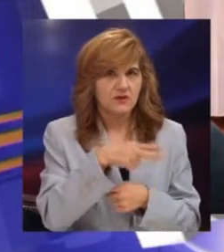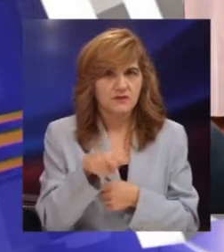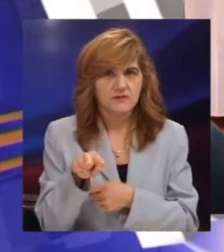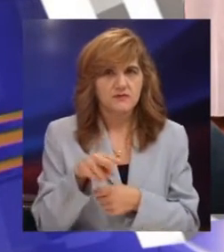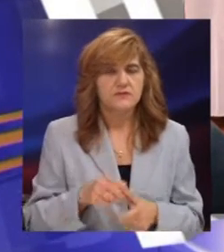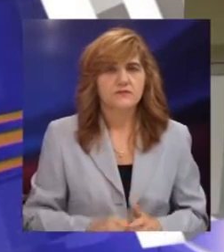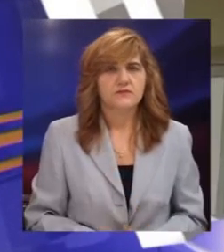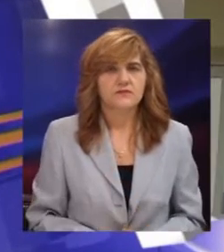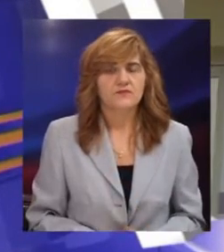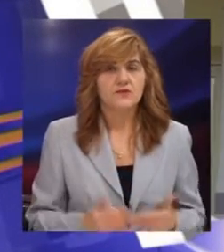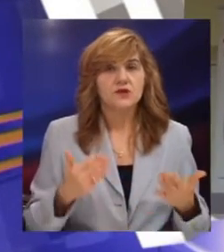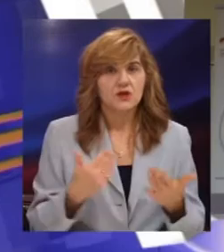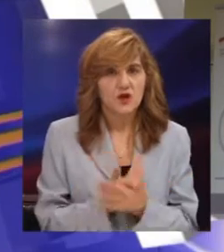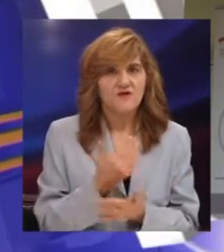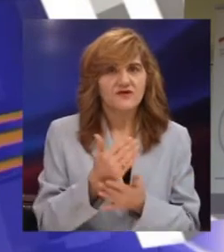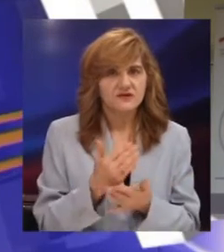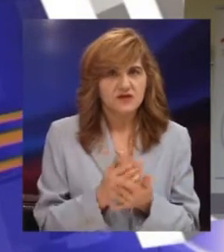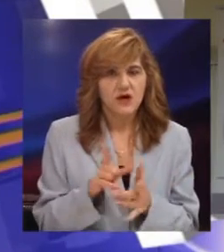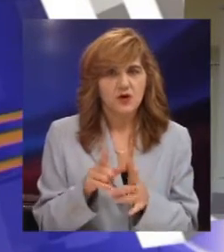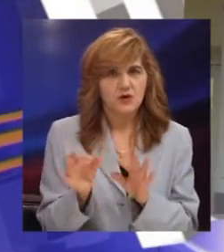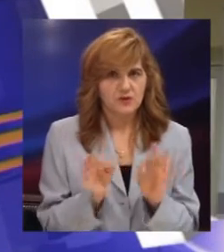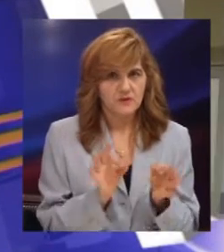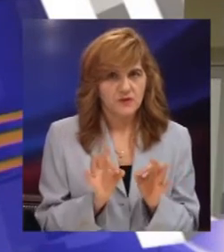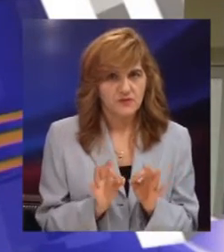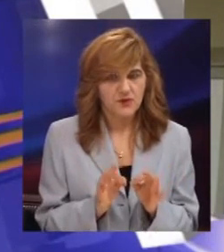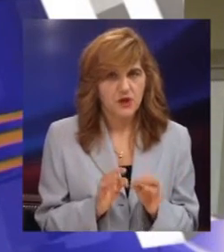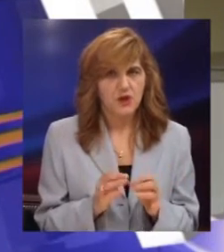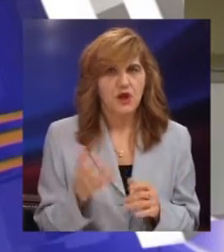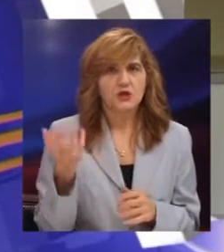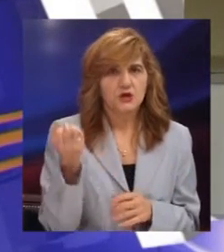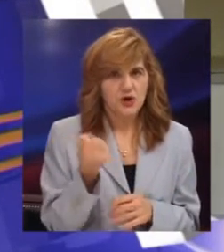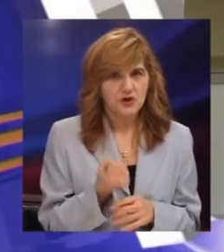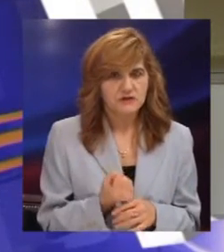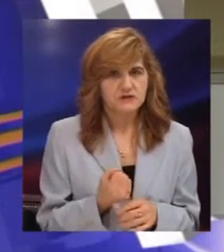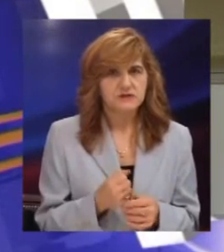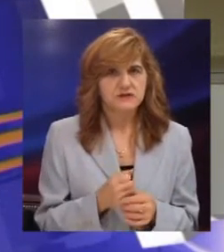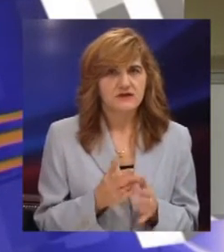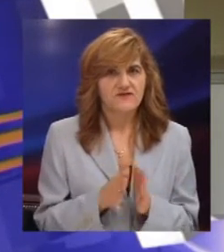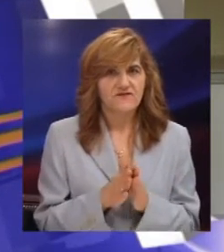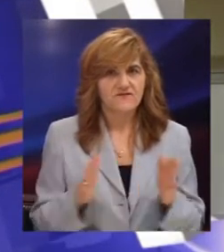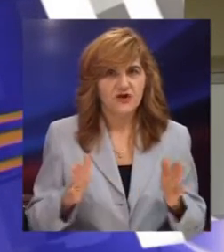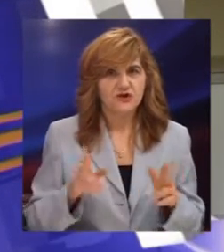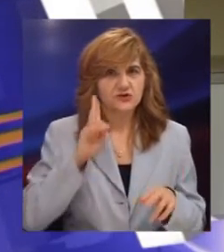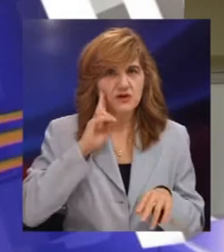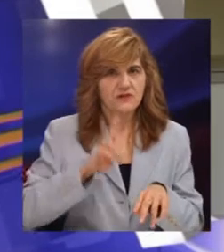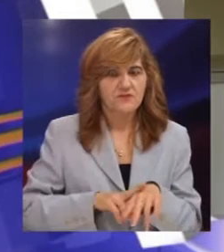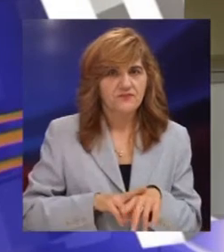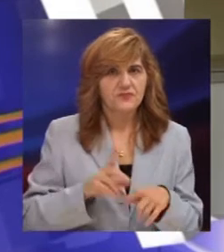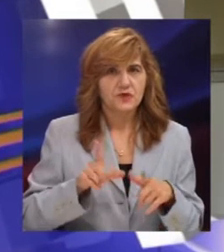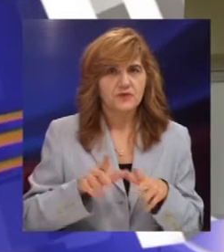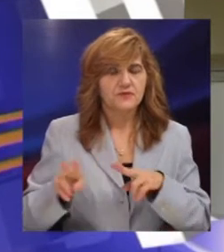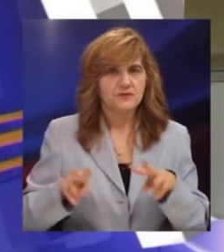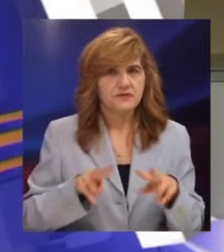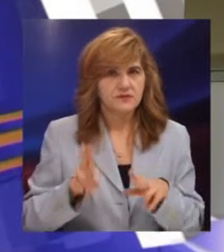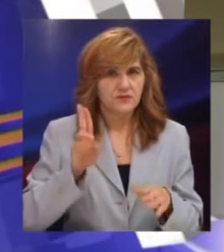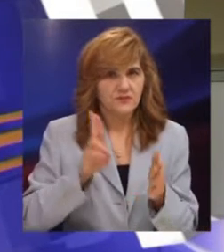kontrolu postupka. Novi zakon o izvršenju i obezbeđenju u svakom slučaju donosi veća ovlašćenja izvršitelja u